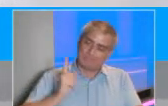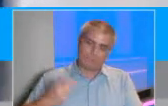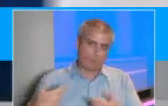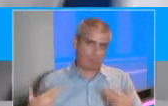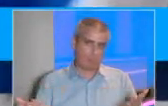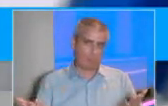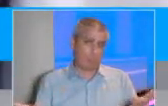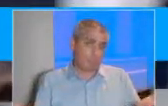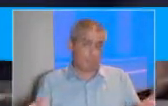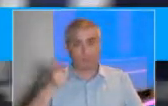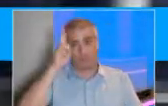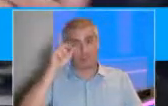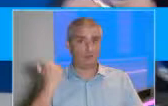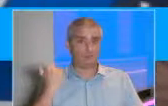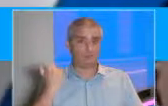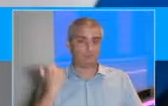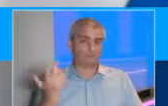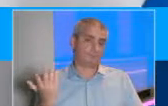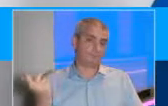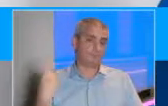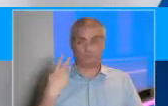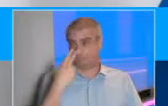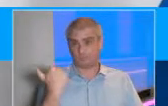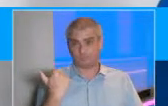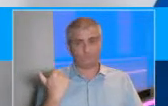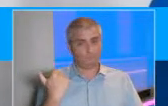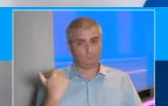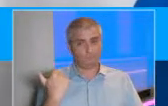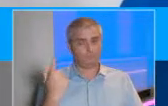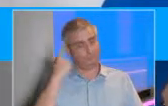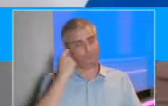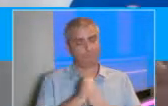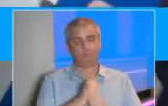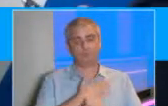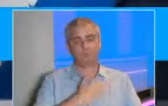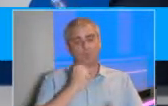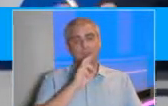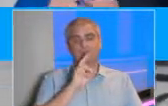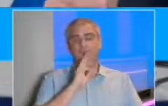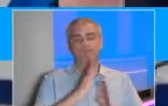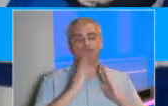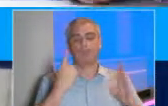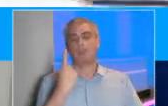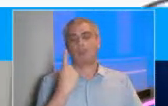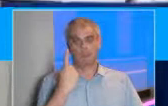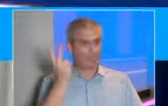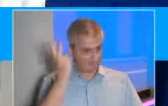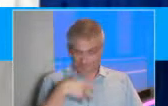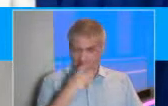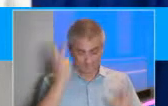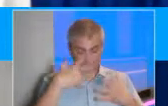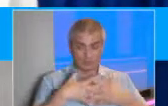הזה. הליכוד אגב מודיע שהוא מבחינתו מתעקש על תקציב חד שנתי, למרות שאנחנו יודעים